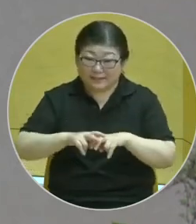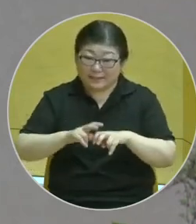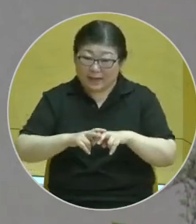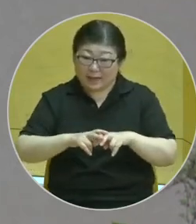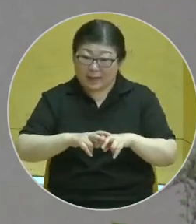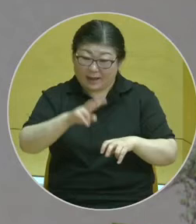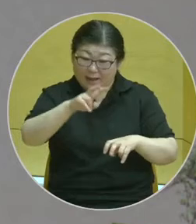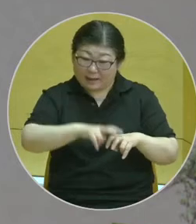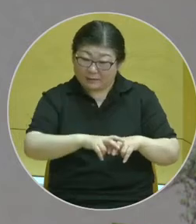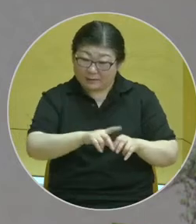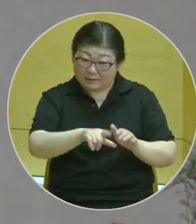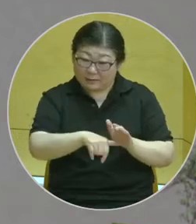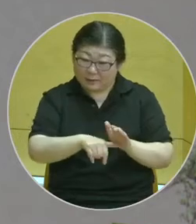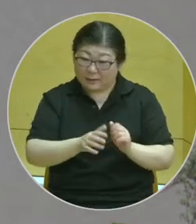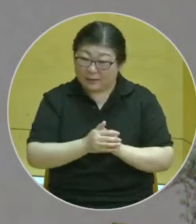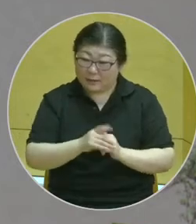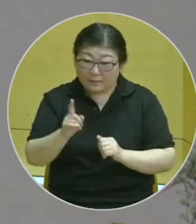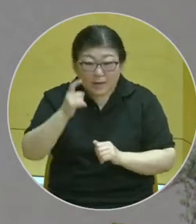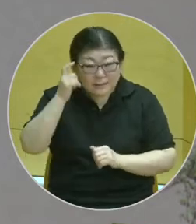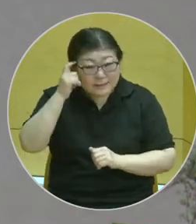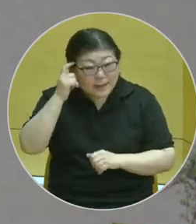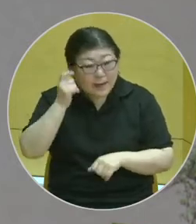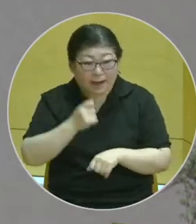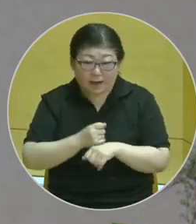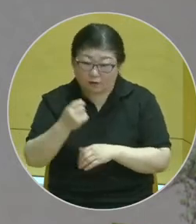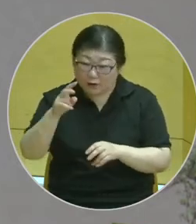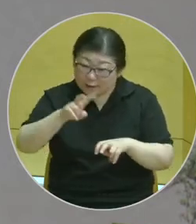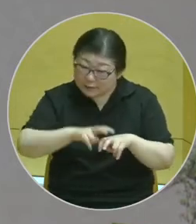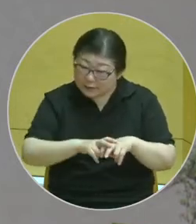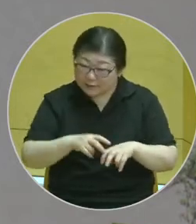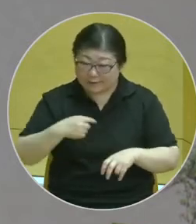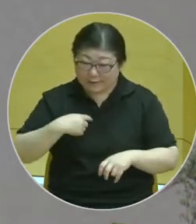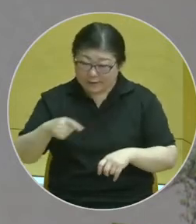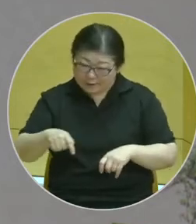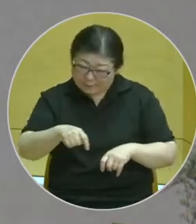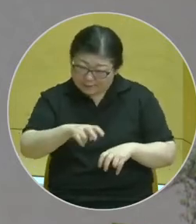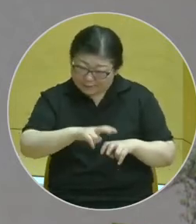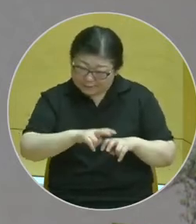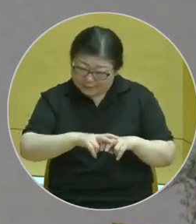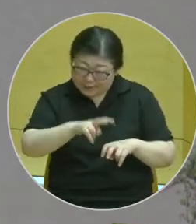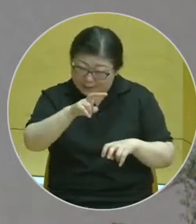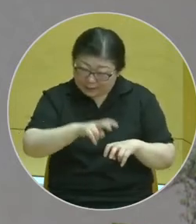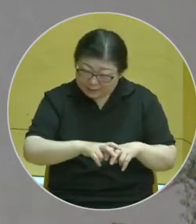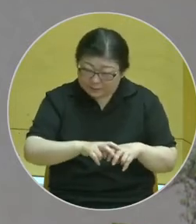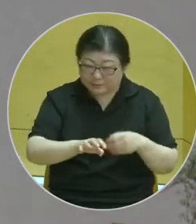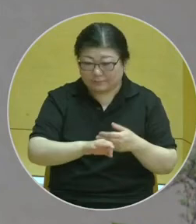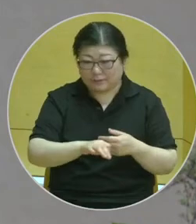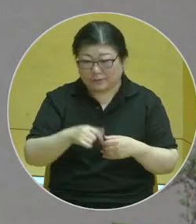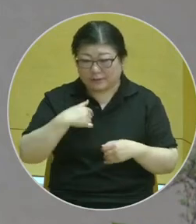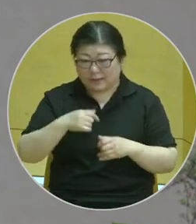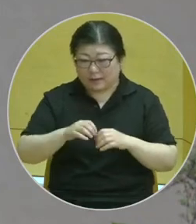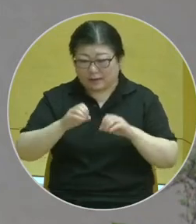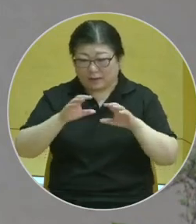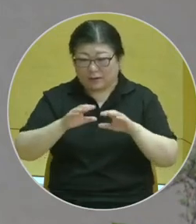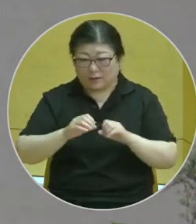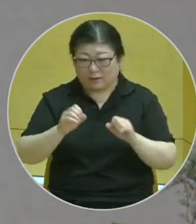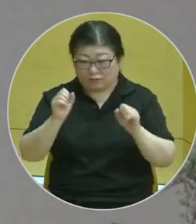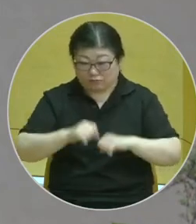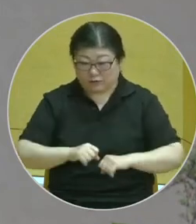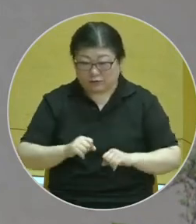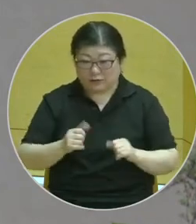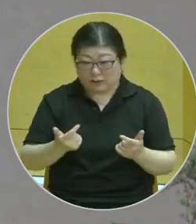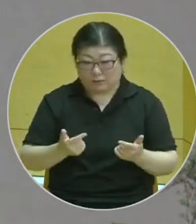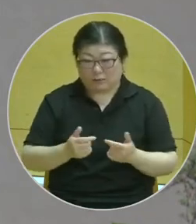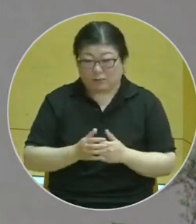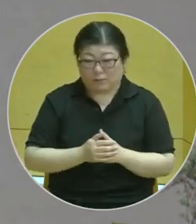때에 뭔가 생각 받으셨어요 내가 이어 어제 앉으면 어제는 무너지지 않고 나를 그냥 이 받쳐줄 것이다 믿습니다 고